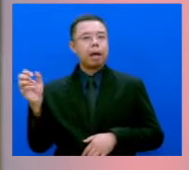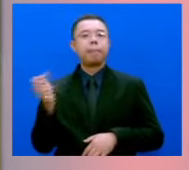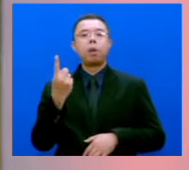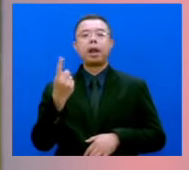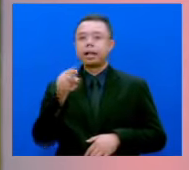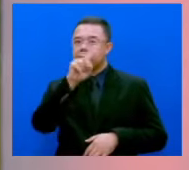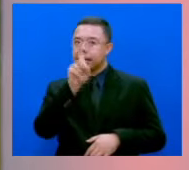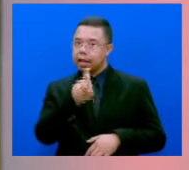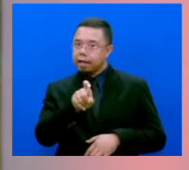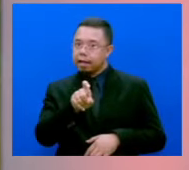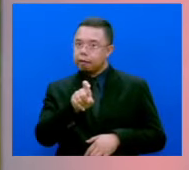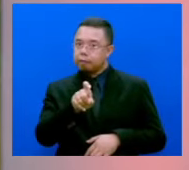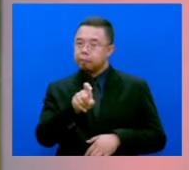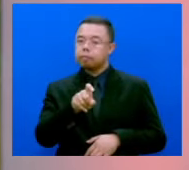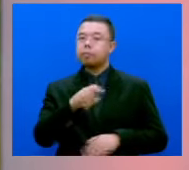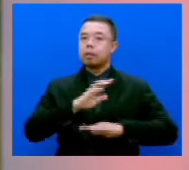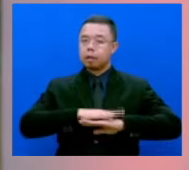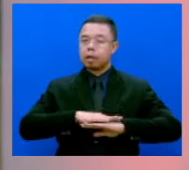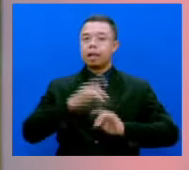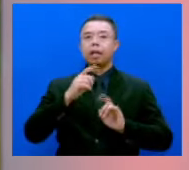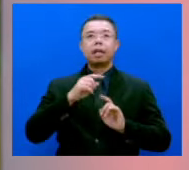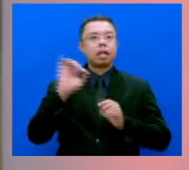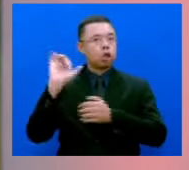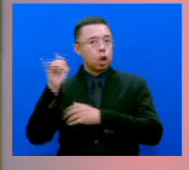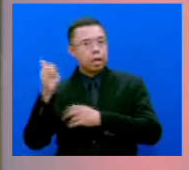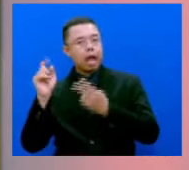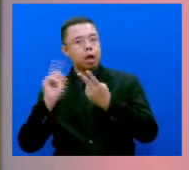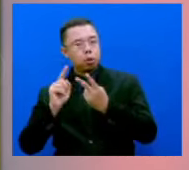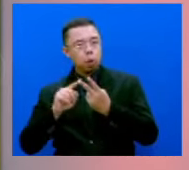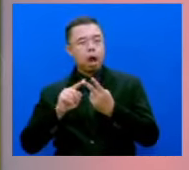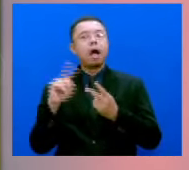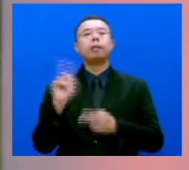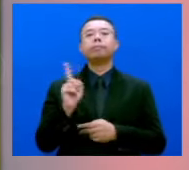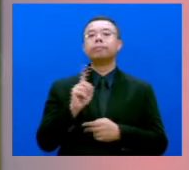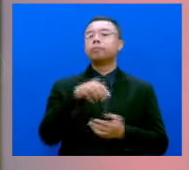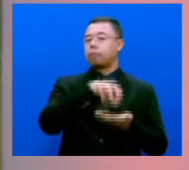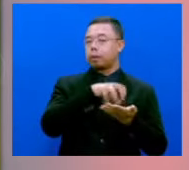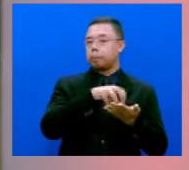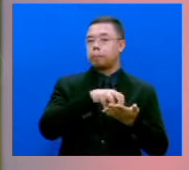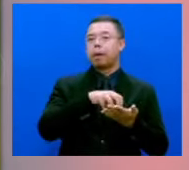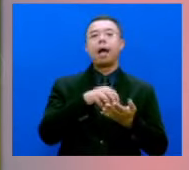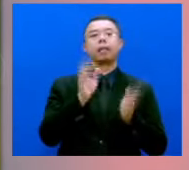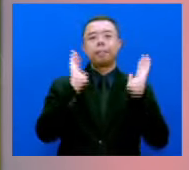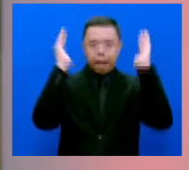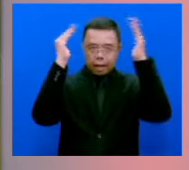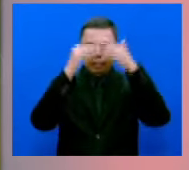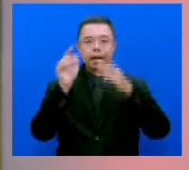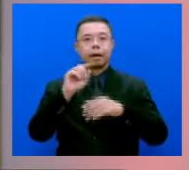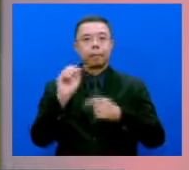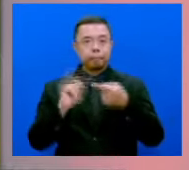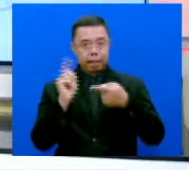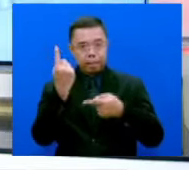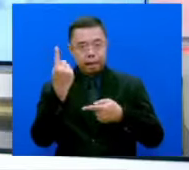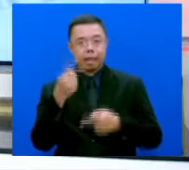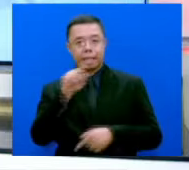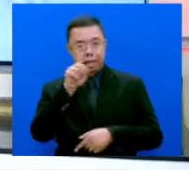dengan Andri Prasetyo dari Biro TV One Yogyakarta dan juga ada Firda Jumardi dari TV One Biro Makassar. Pertama kita akan